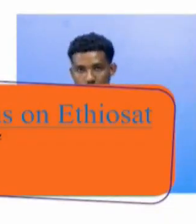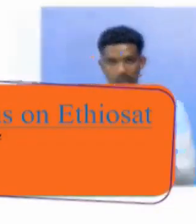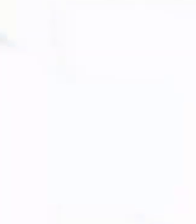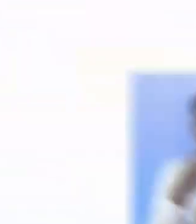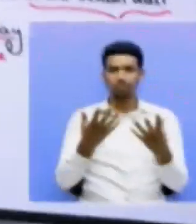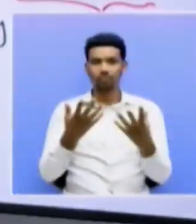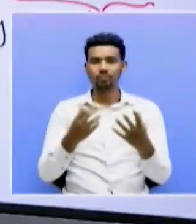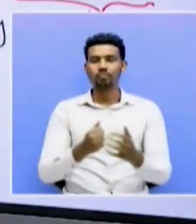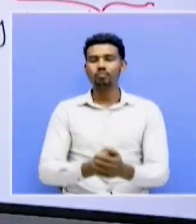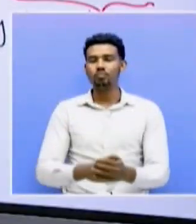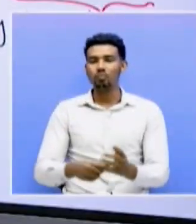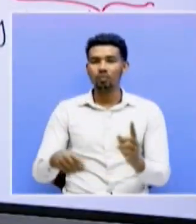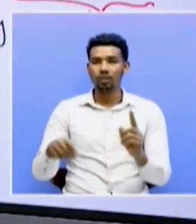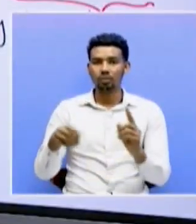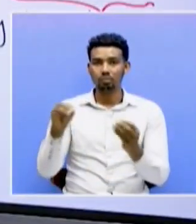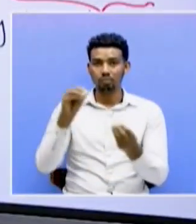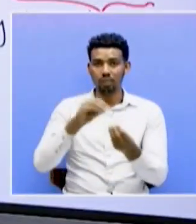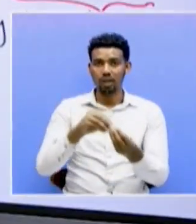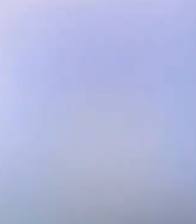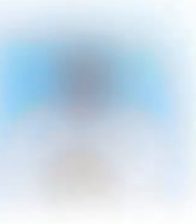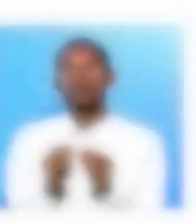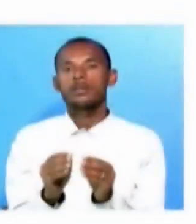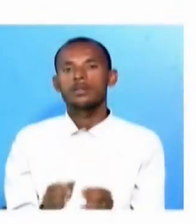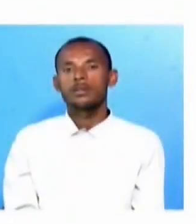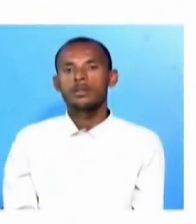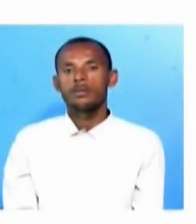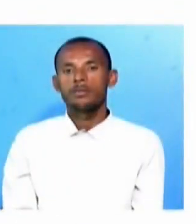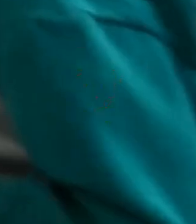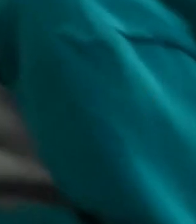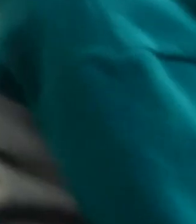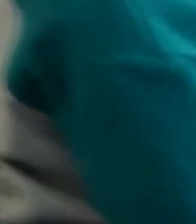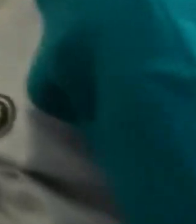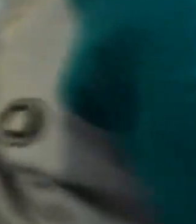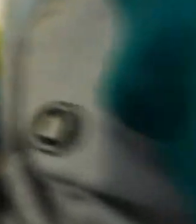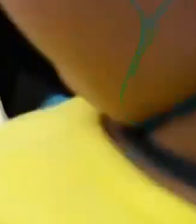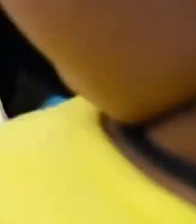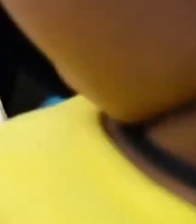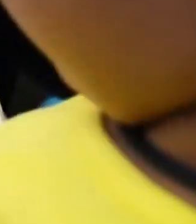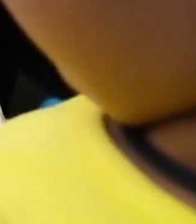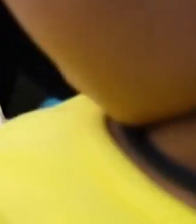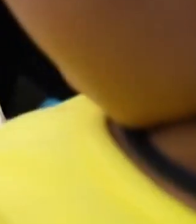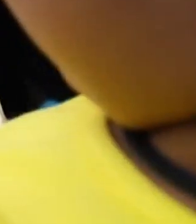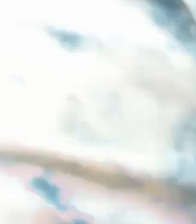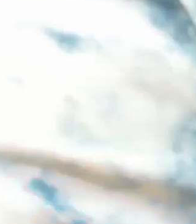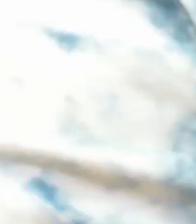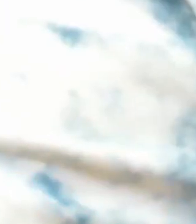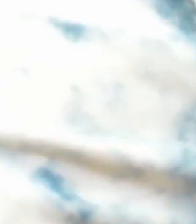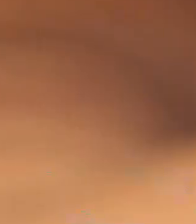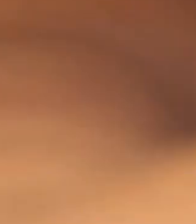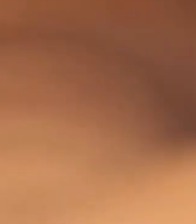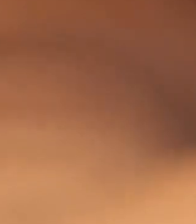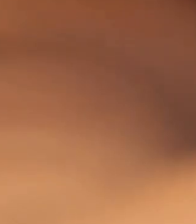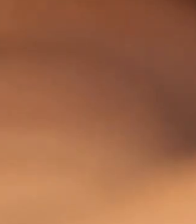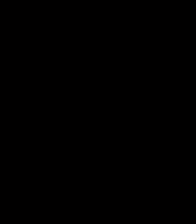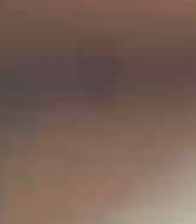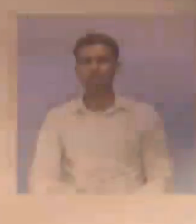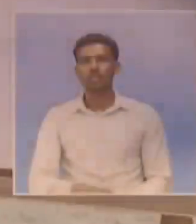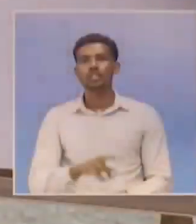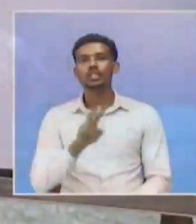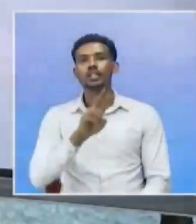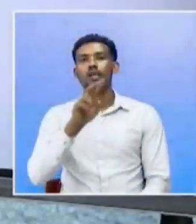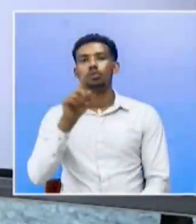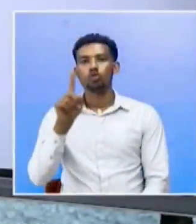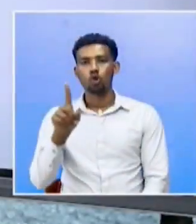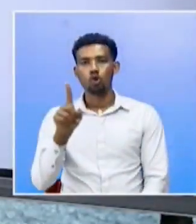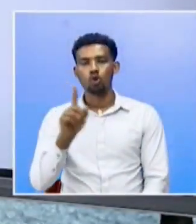hanga 8ffaatti, barnoota dabalataa beekumsaa fi hubannoo barattootaa cimsan, wiixataa hanga jimaataa, guyyaa sa'aatii 11 hanga galgala sa'aatii 2tti,